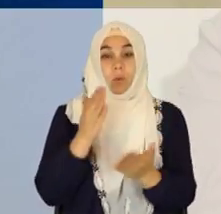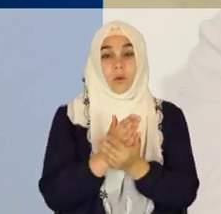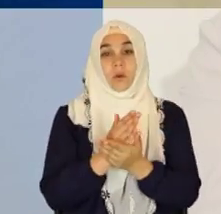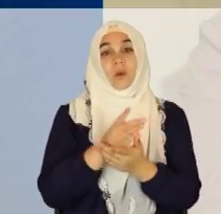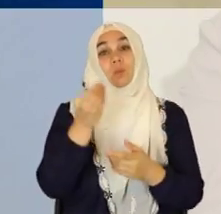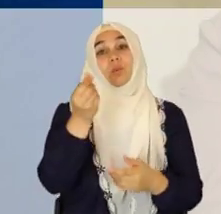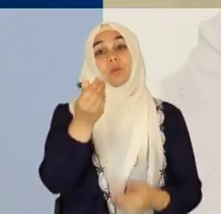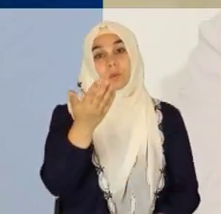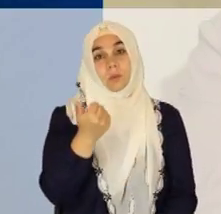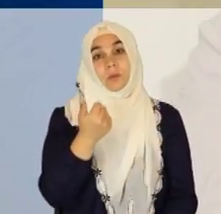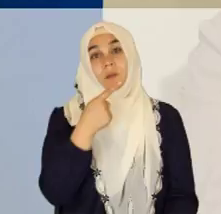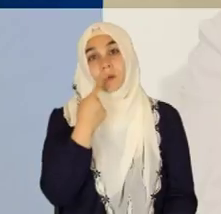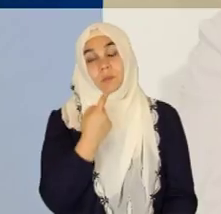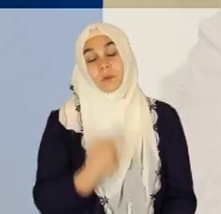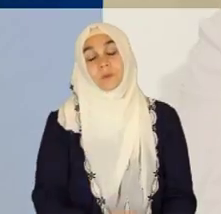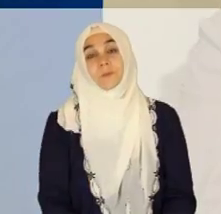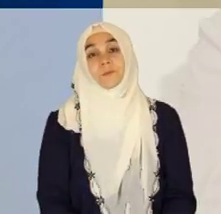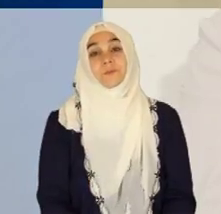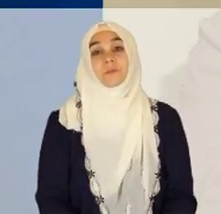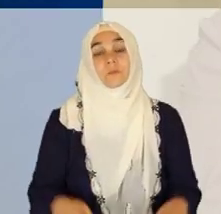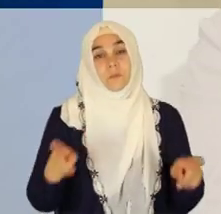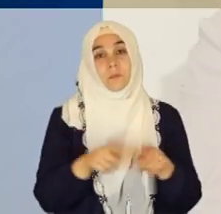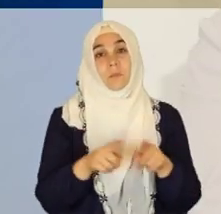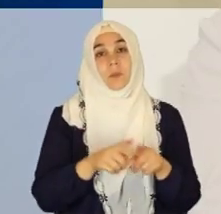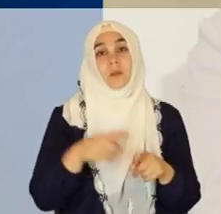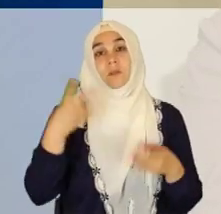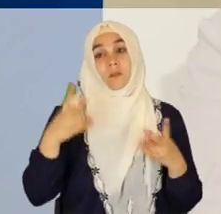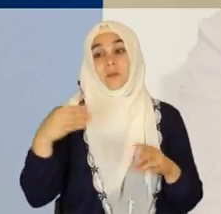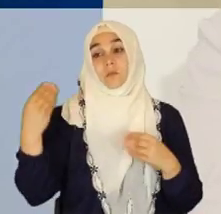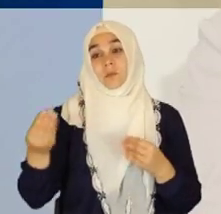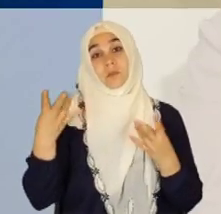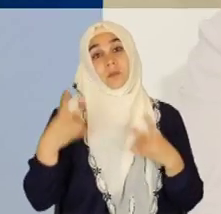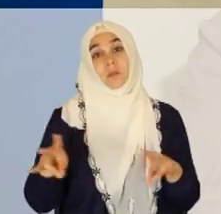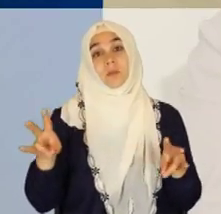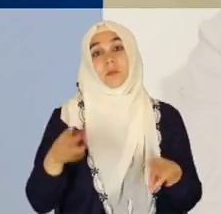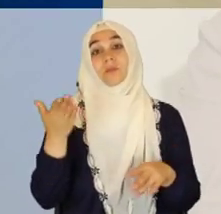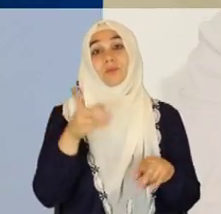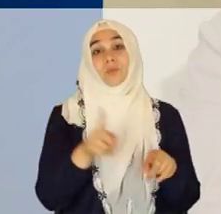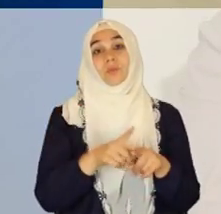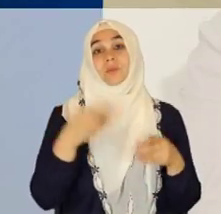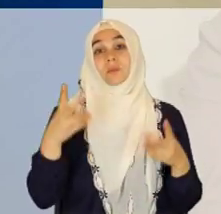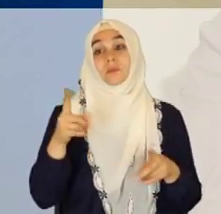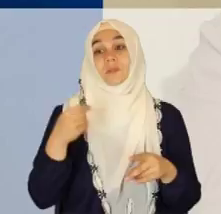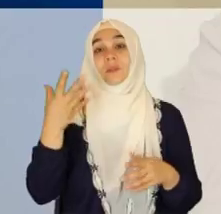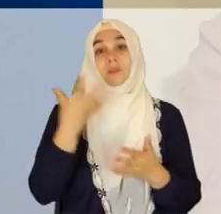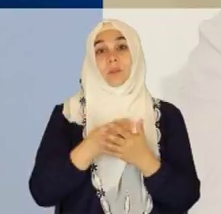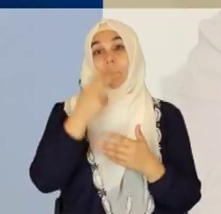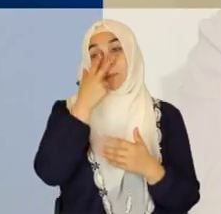bor, menga pul bering deydi. Albatta bunaqalarga berib bo'lmaydi, berib bo'lmaydi, kasb bo'lib